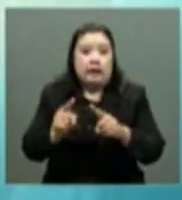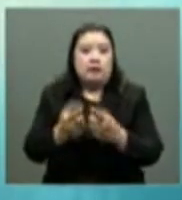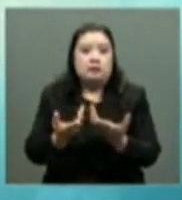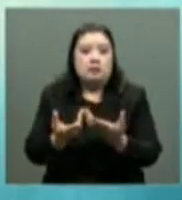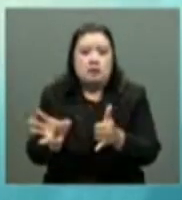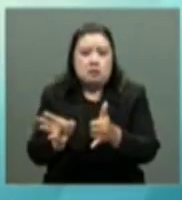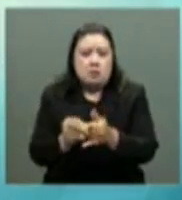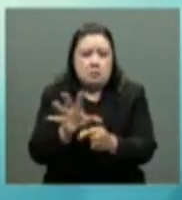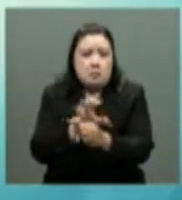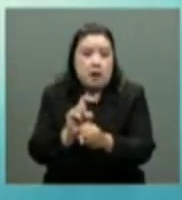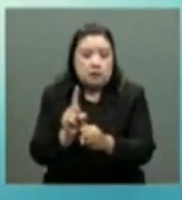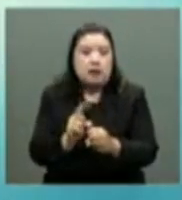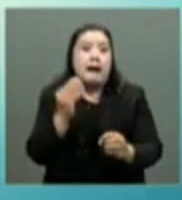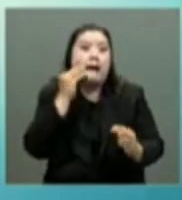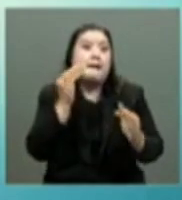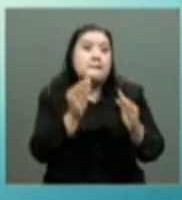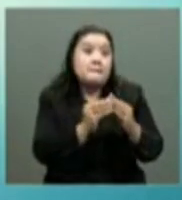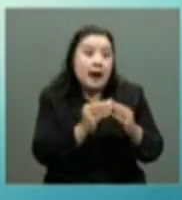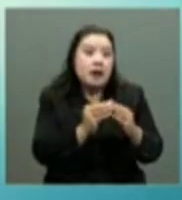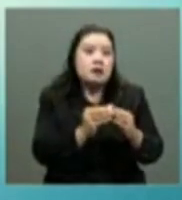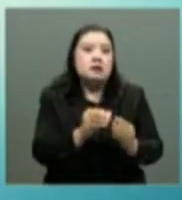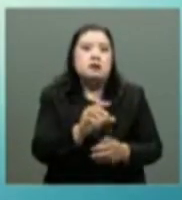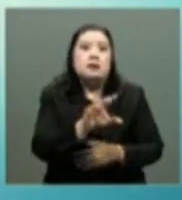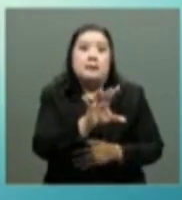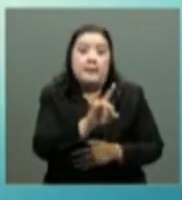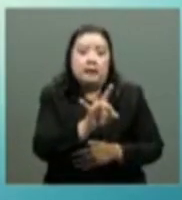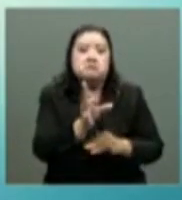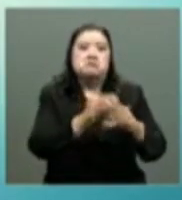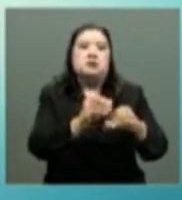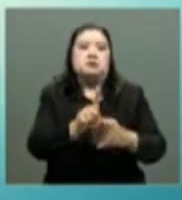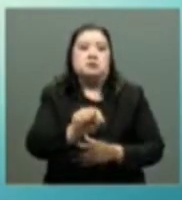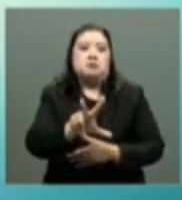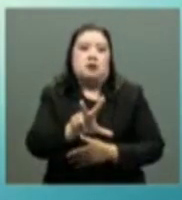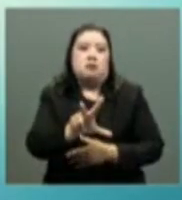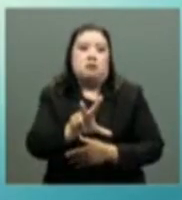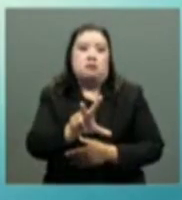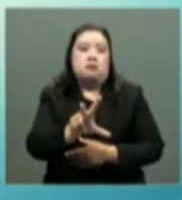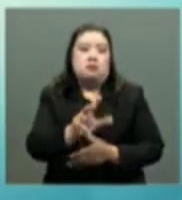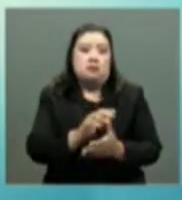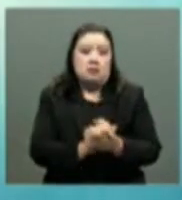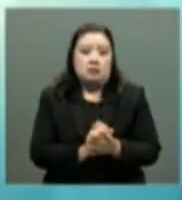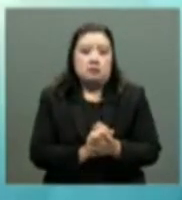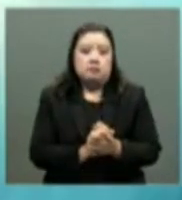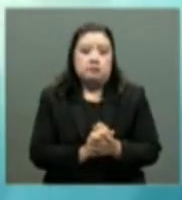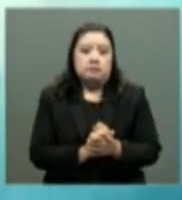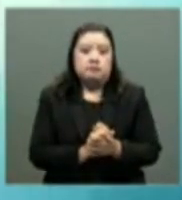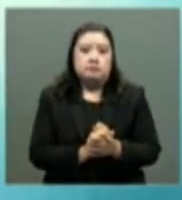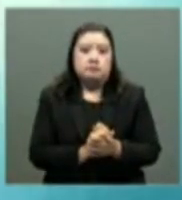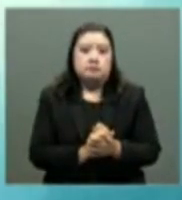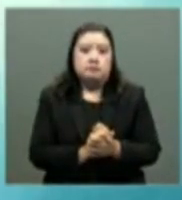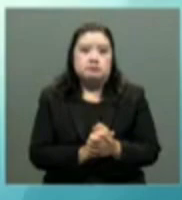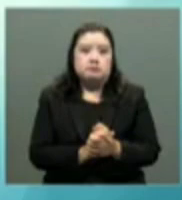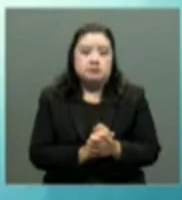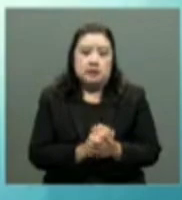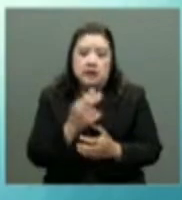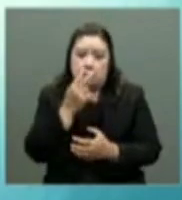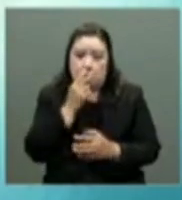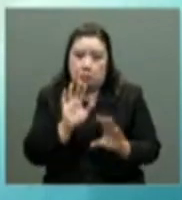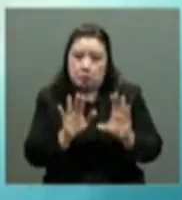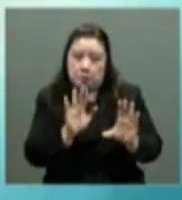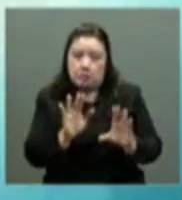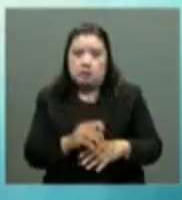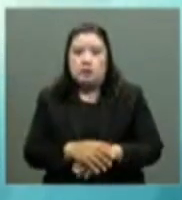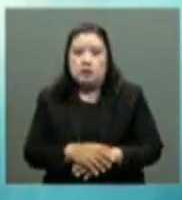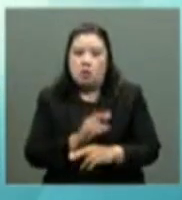นคือการติดเชื้อในบ้านจาก 8% เป็น 23%83 24นะครับใกล้ๆกันก็คือ